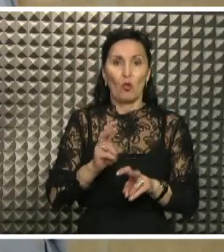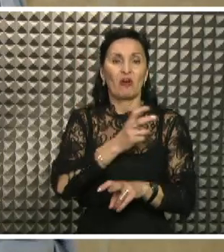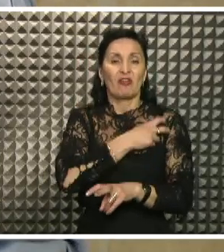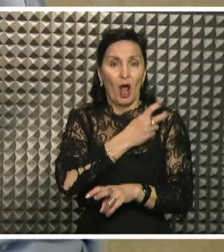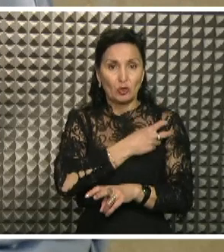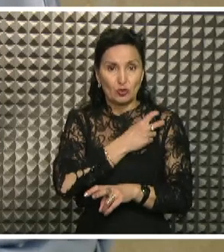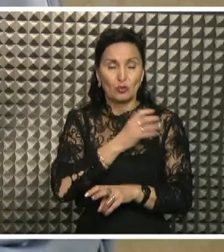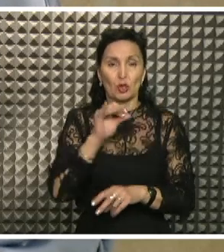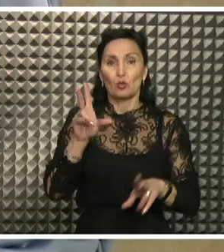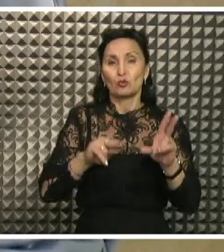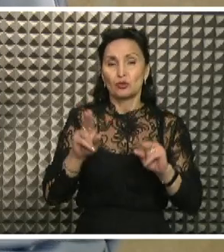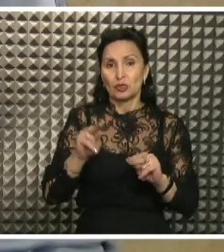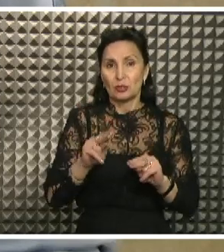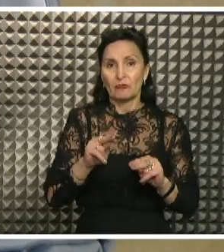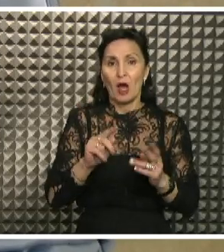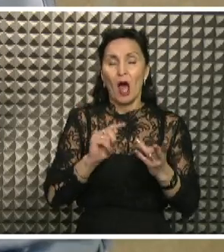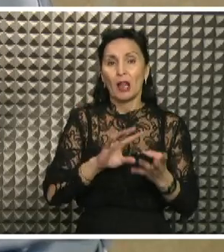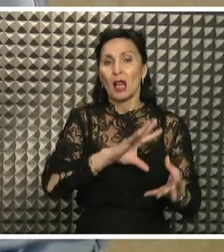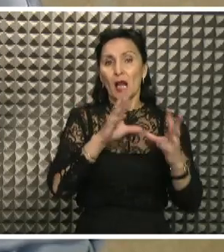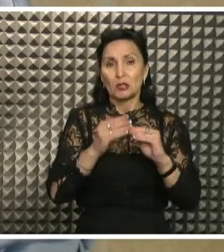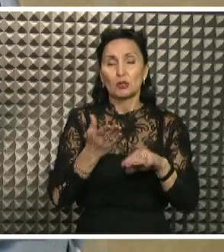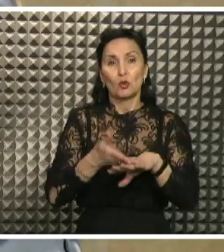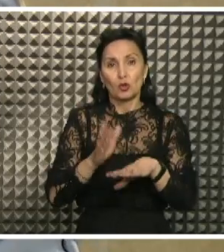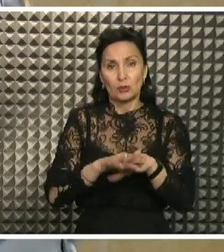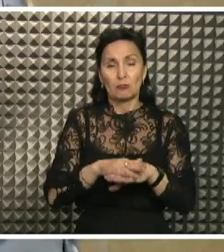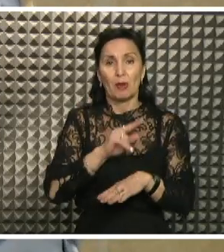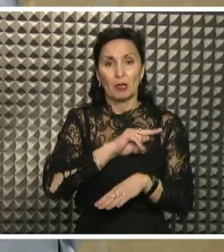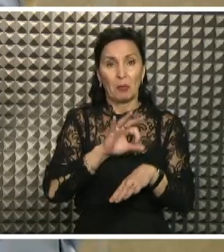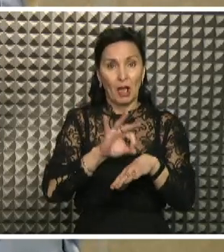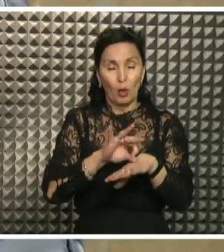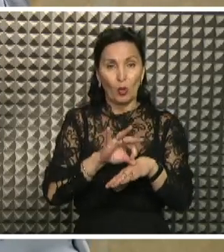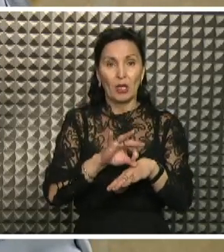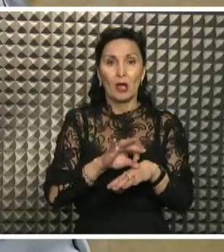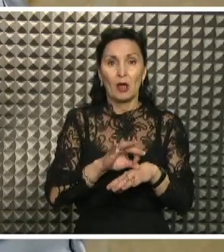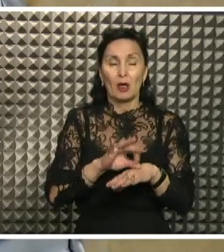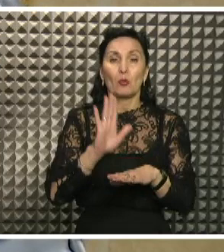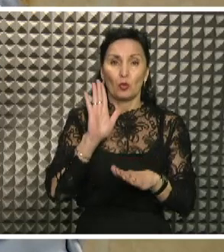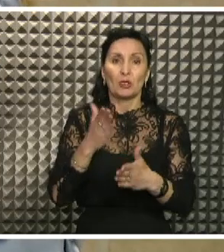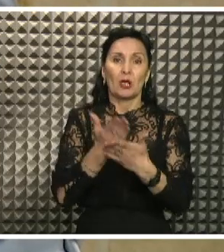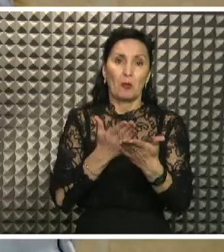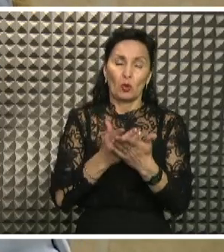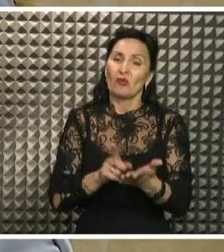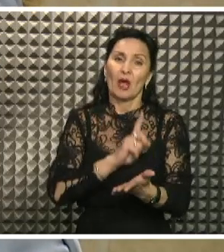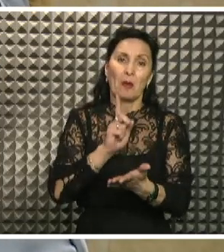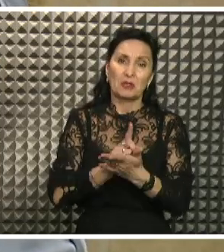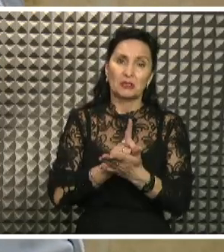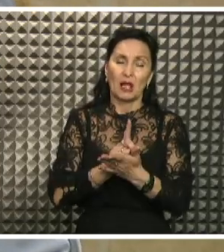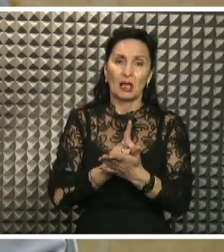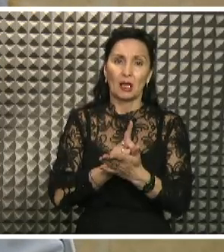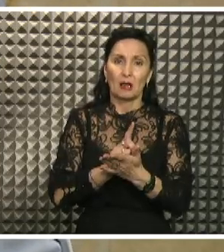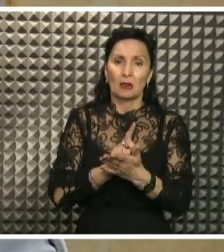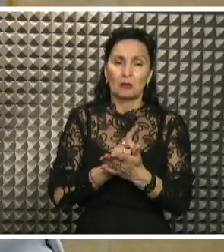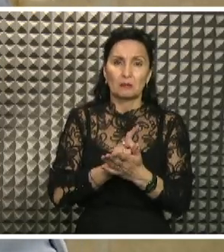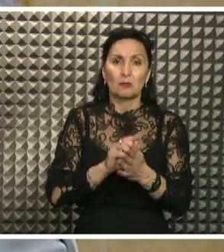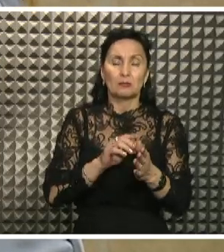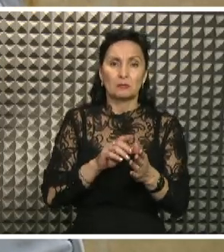А учитывая анамнез по достаточно сложной патологии, здесь будет рекомендована обязательно первоначальная